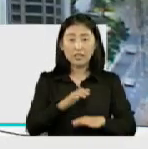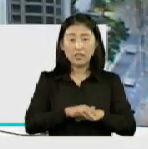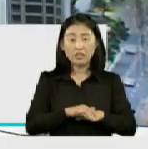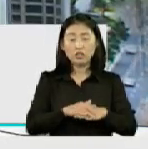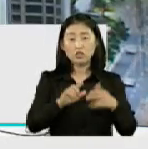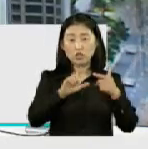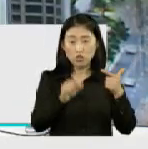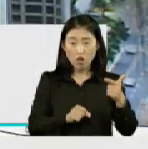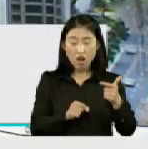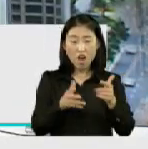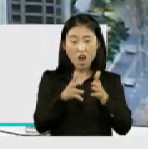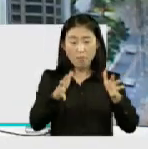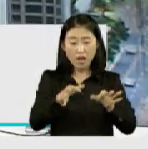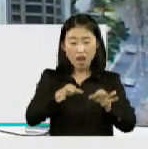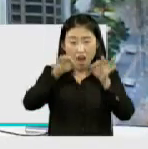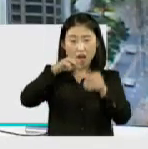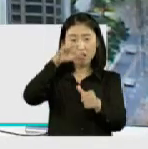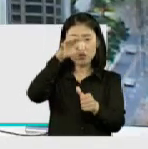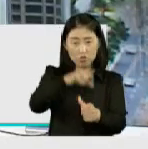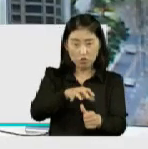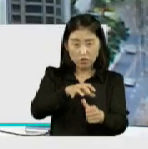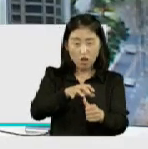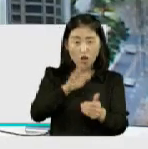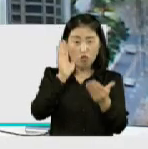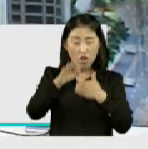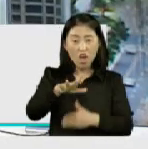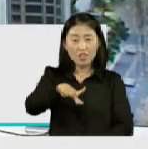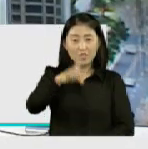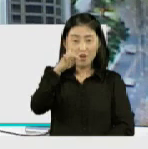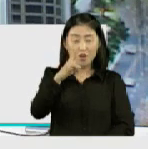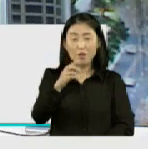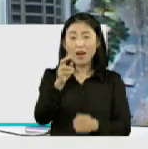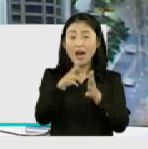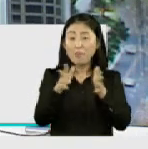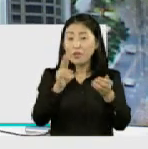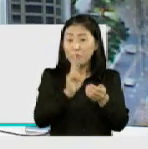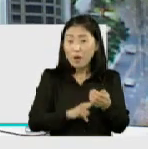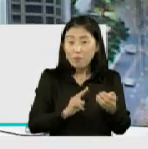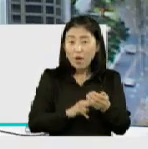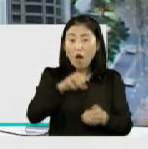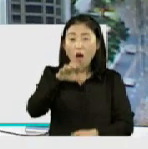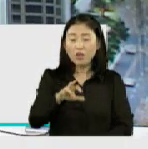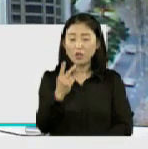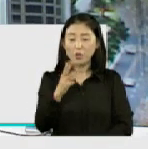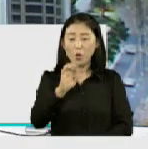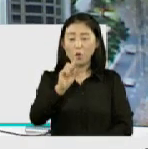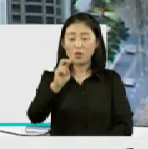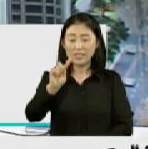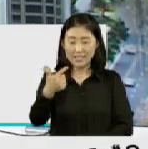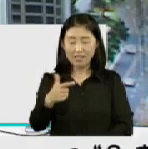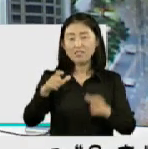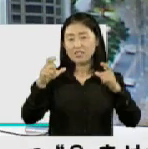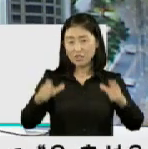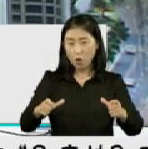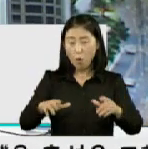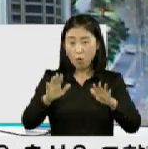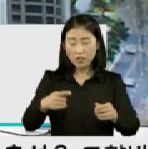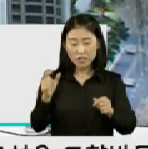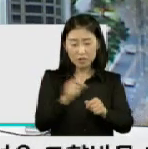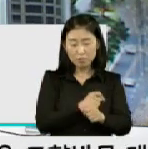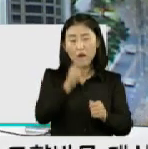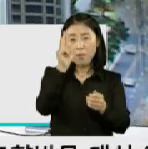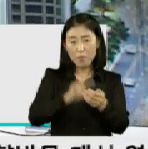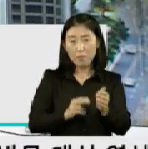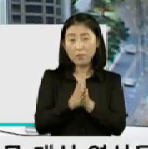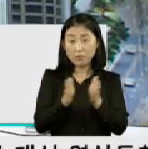대전이 지난 6월 부동산 규제 지역으로 묶인 이후 첫 분양이죠. 용산지구가 오늘 특별 공급을 시작으로 분양에